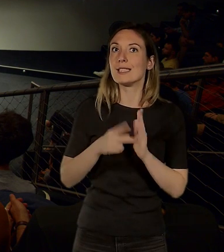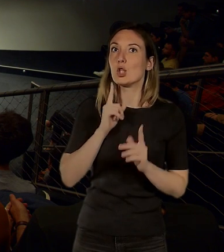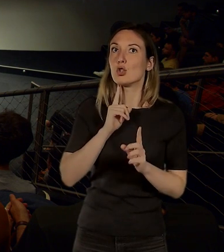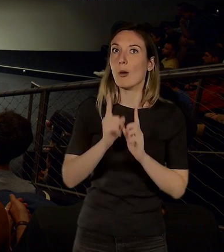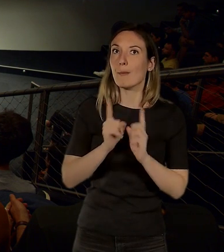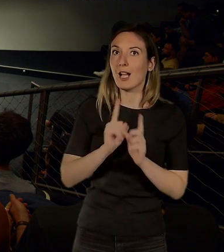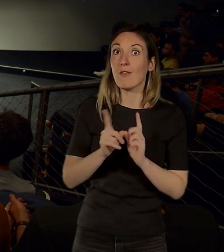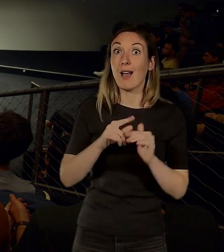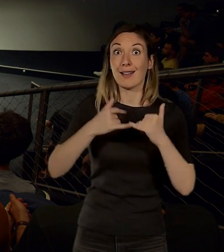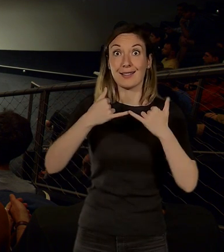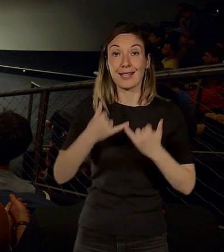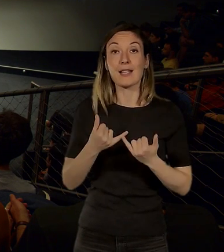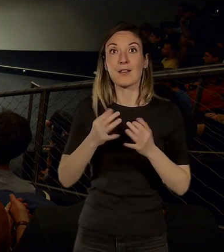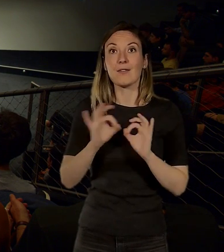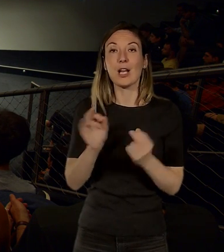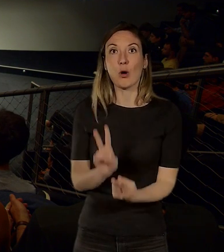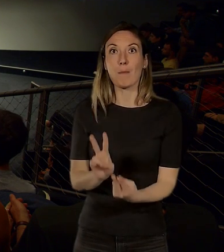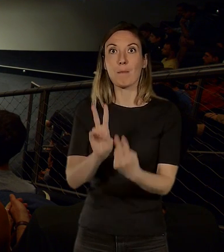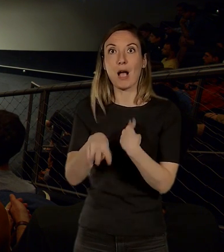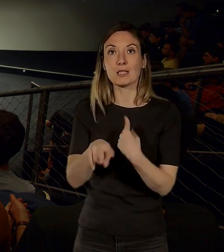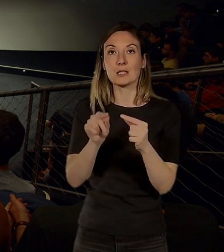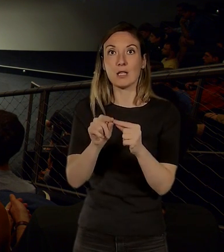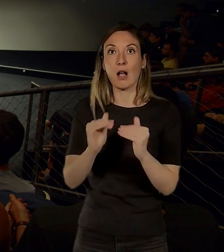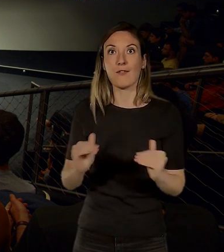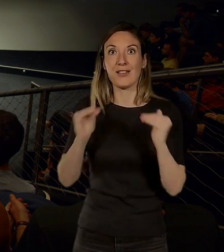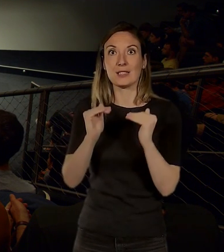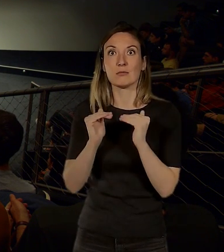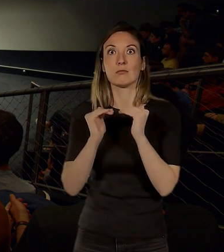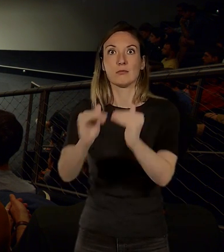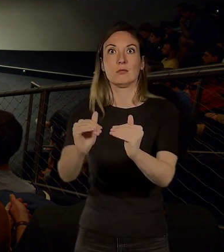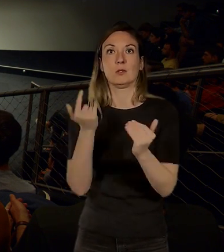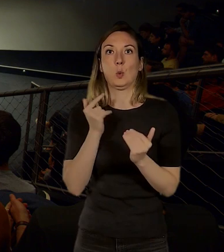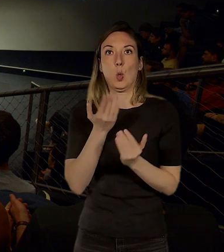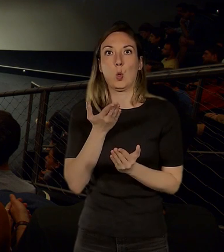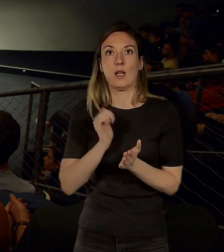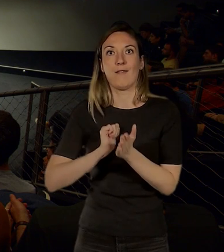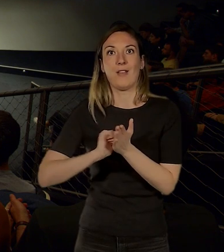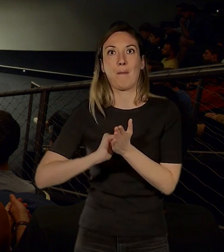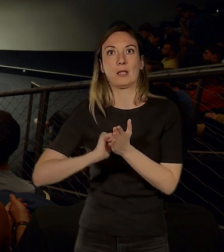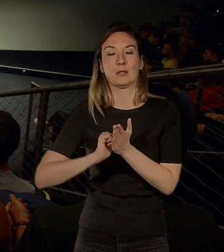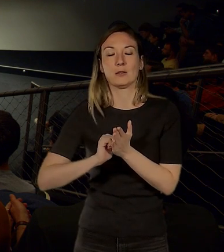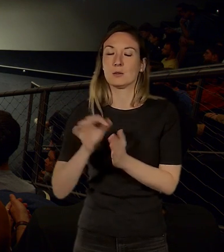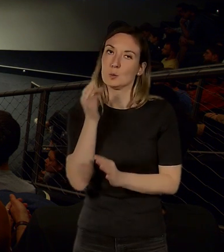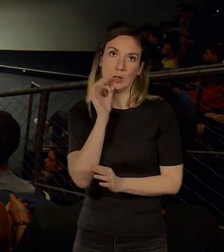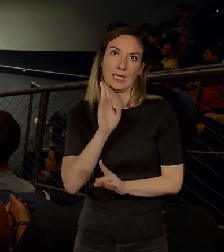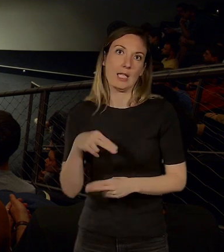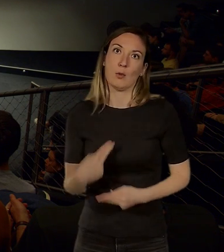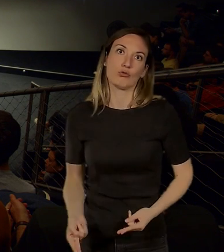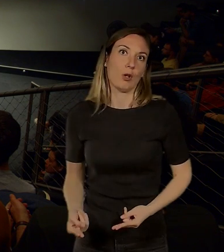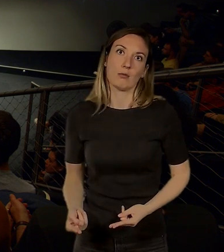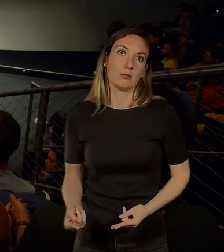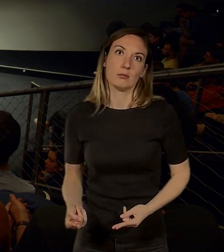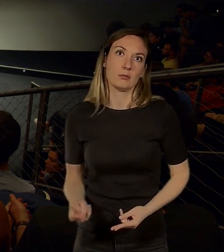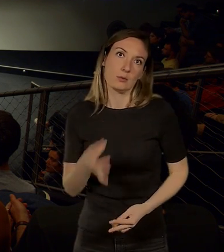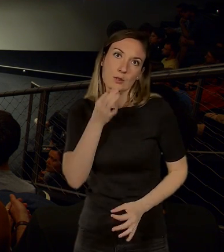to, že by ta magistrála jako zmizela, ta estakáda, tak jak to ukazuje ta vize na těch 20 let. To nejdřív bude muset dojít